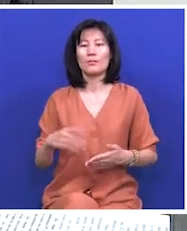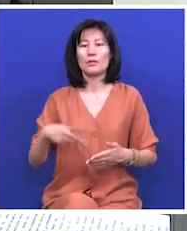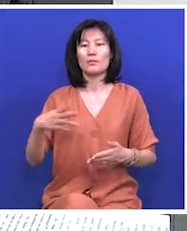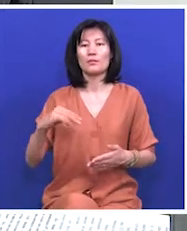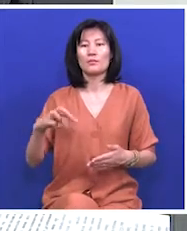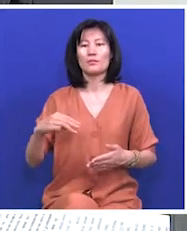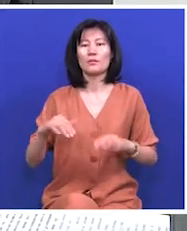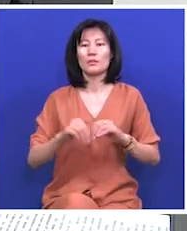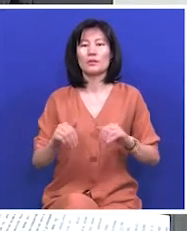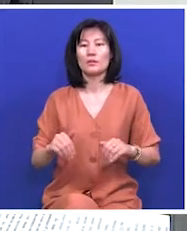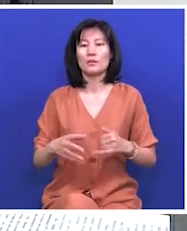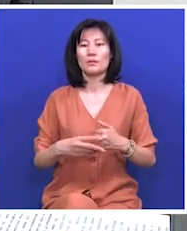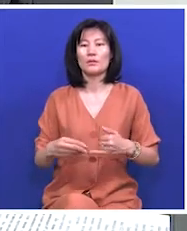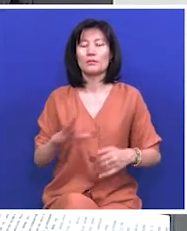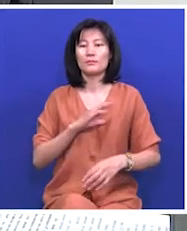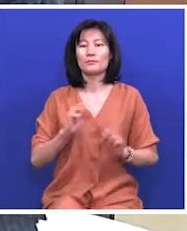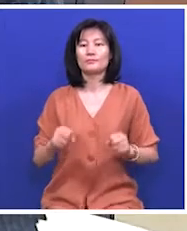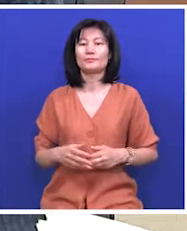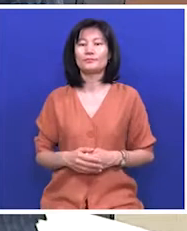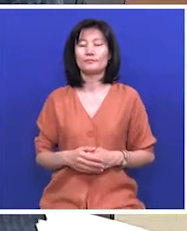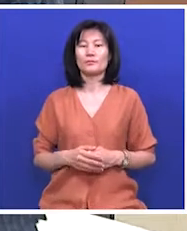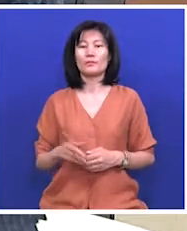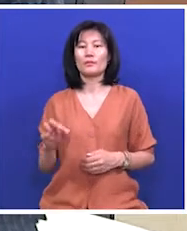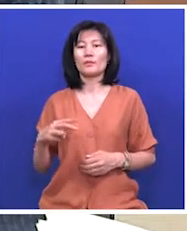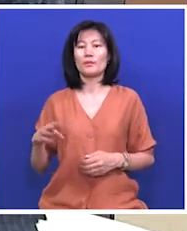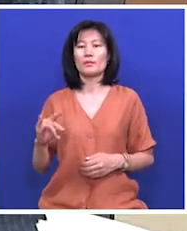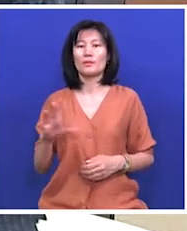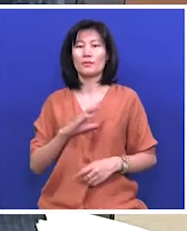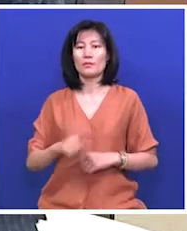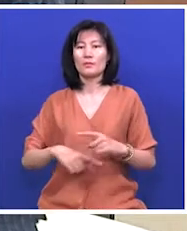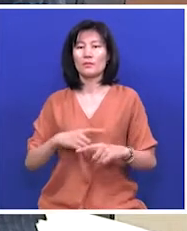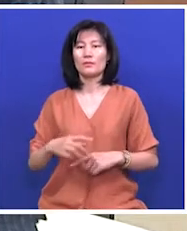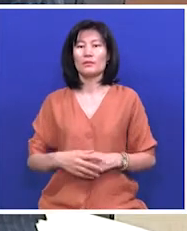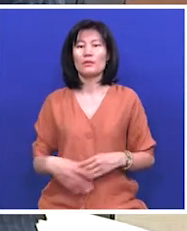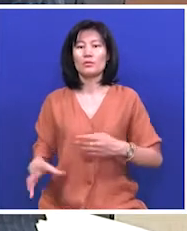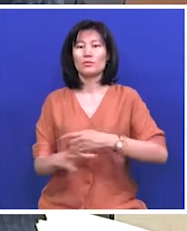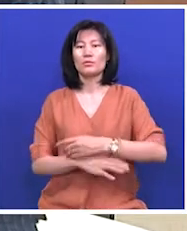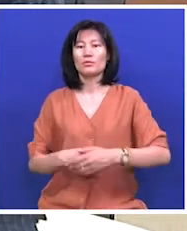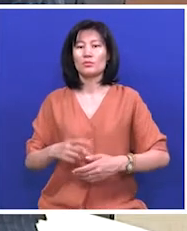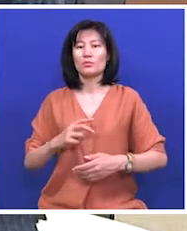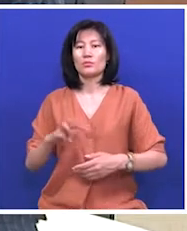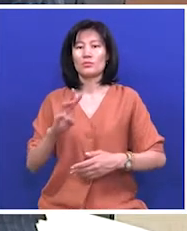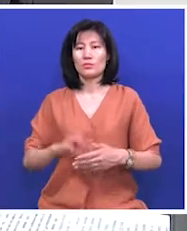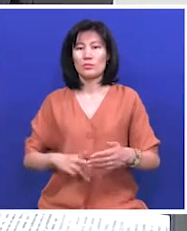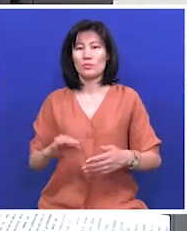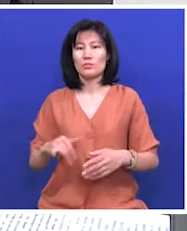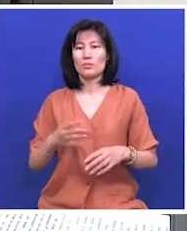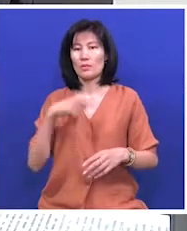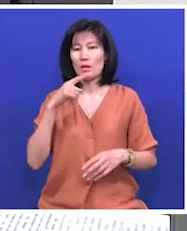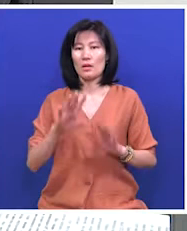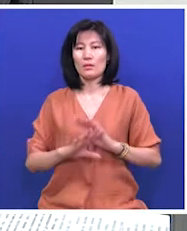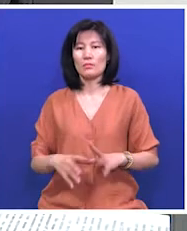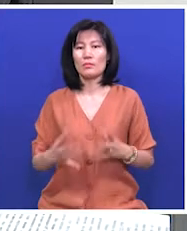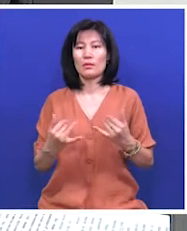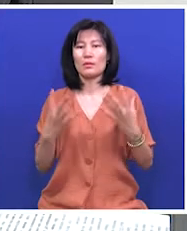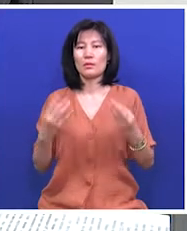жоспарлануда. 40 қабат еккен, осы 40 қабат егіп зардап шеккен ауыл шаруашылық тауар өндірушілеріне. Толық шығындарын өтеді деп айта